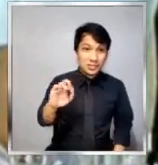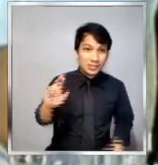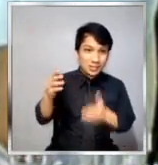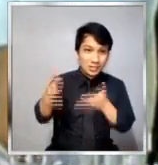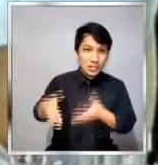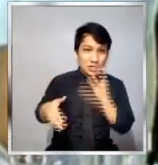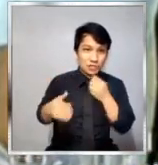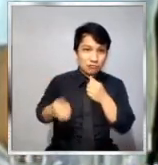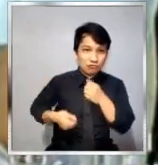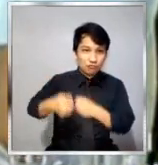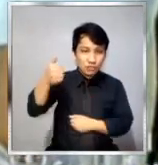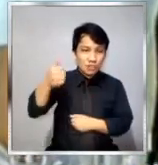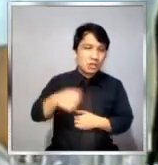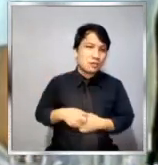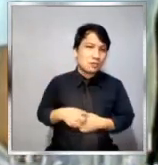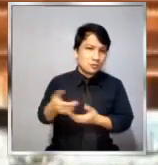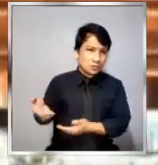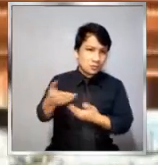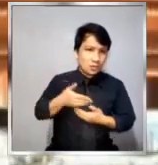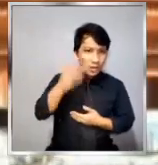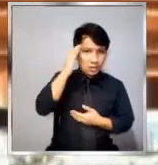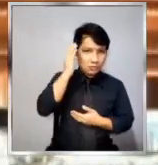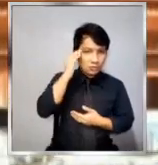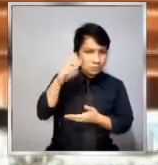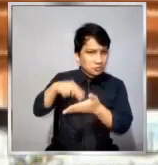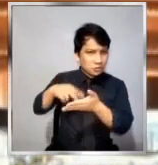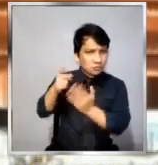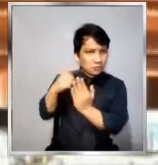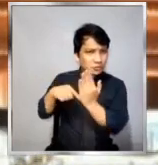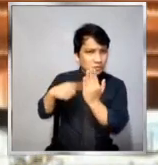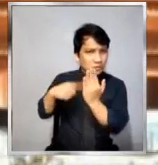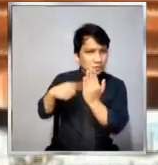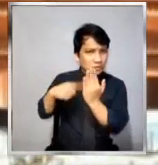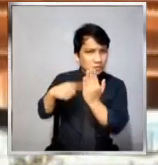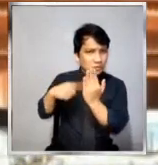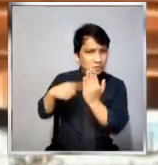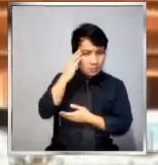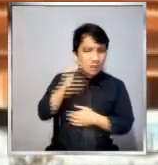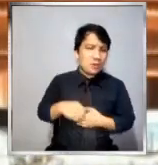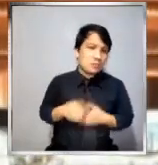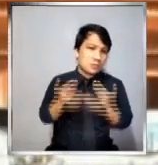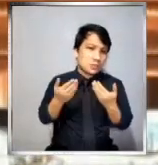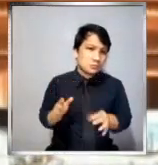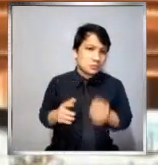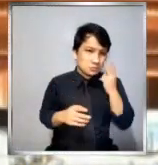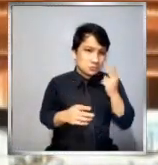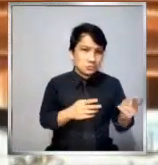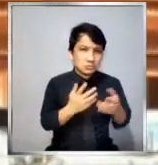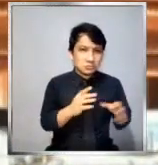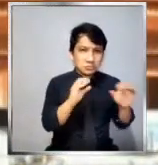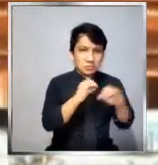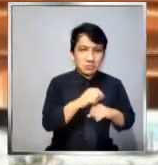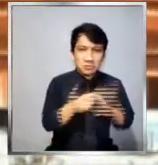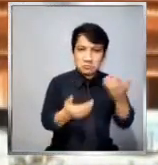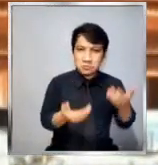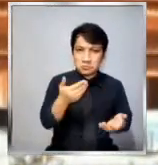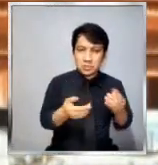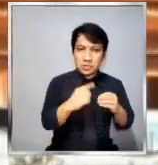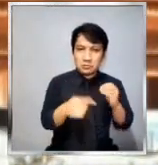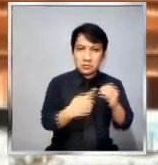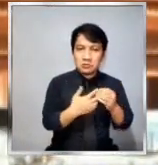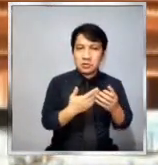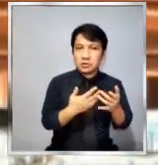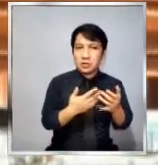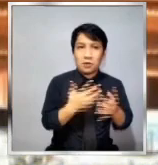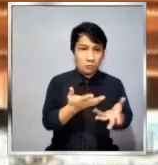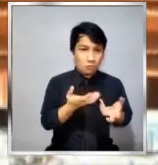maybe in one page under negotiation, the next page is baka may, gusto ko malaman sinong